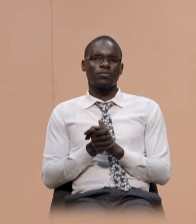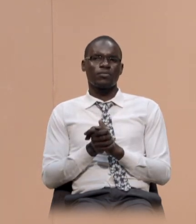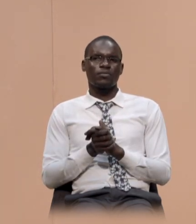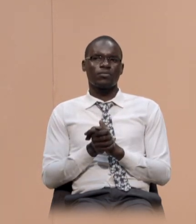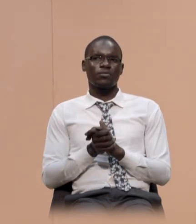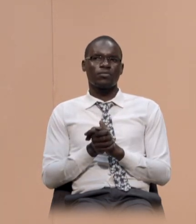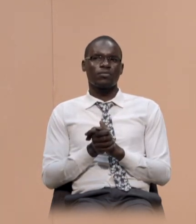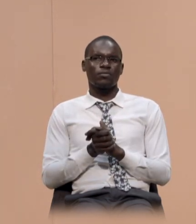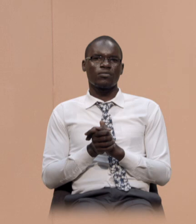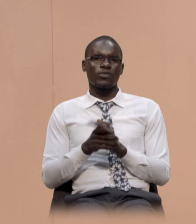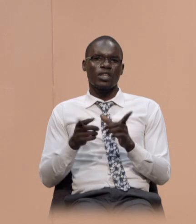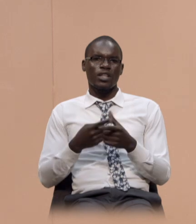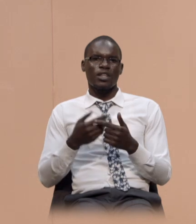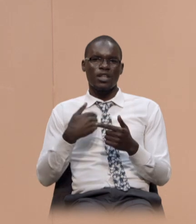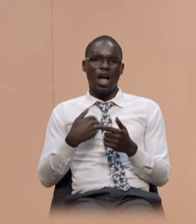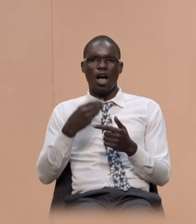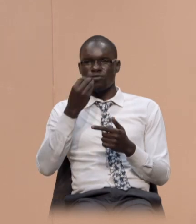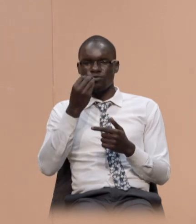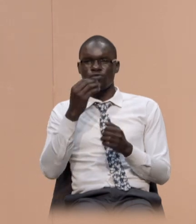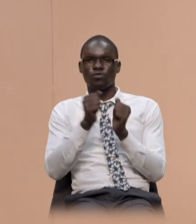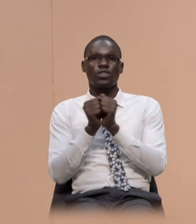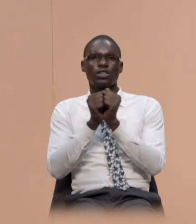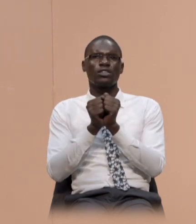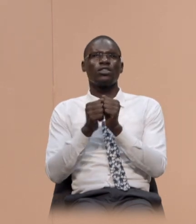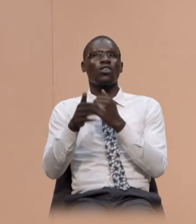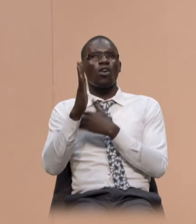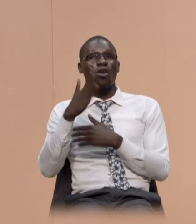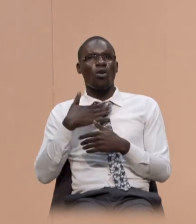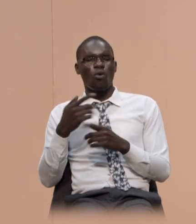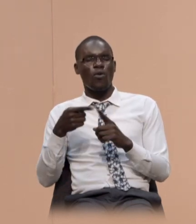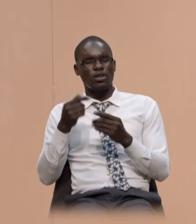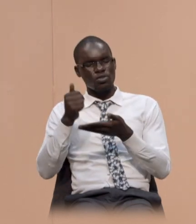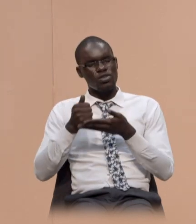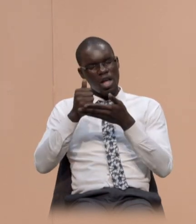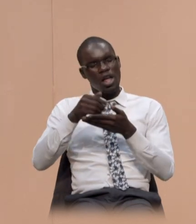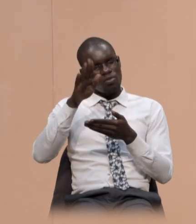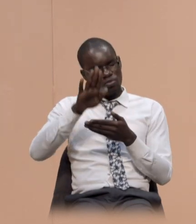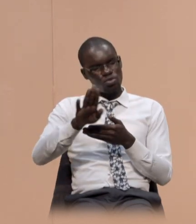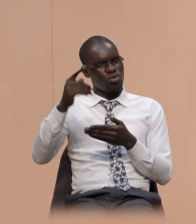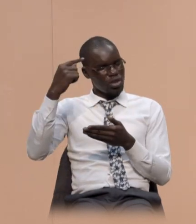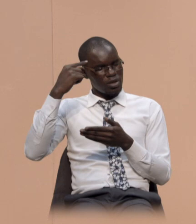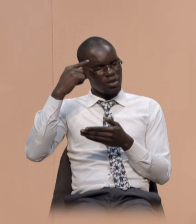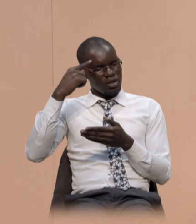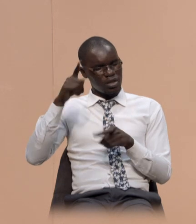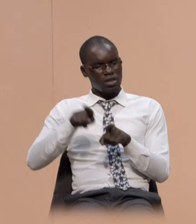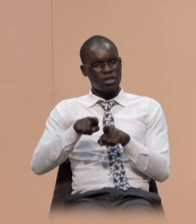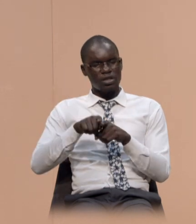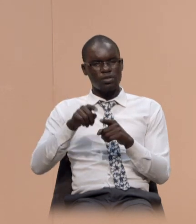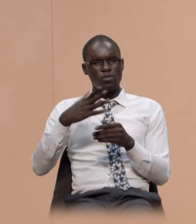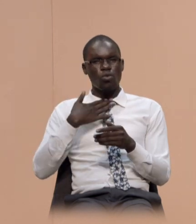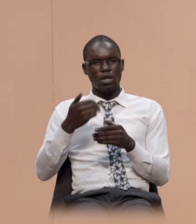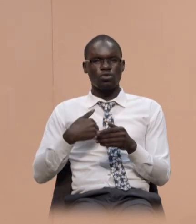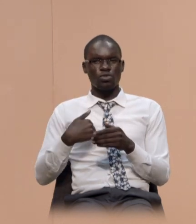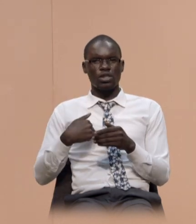wake nikiingia tutakula pamoja naye. Watumishi wa Bwana, Mungu anataka kusaidia mawazo yako. Anataka kuweka katika misingi ya